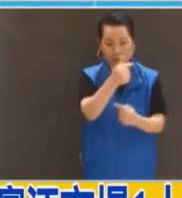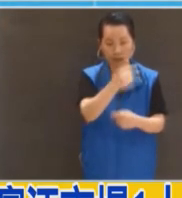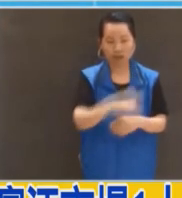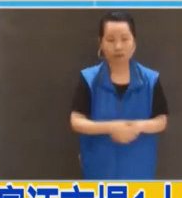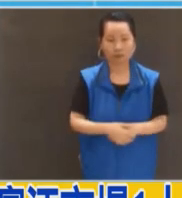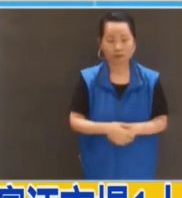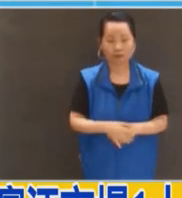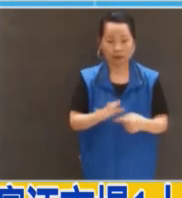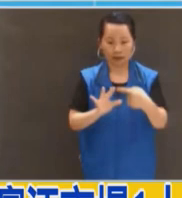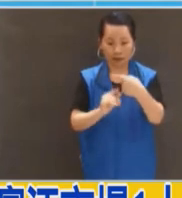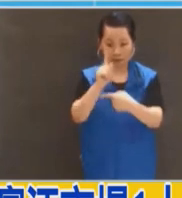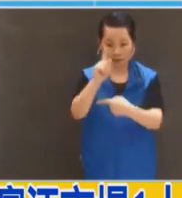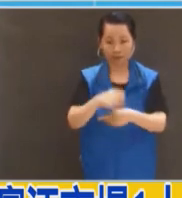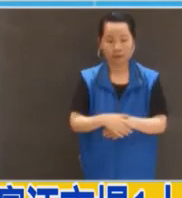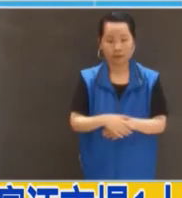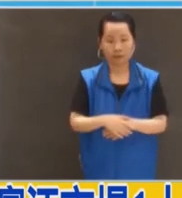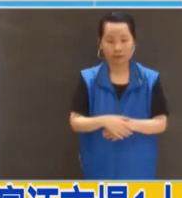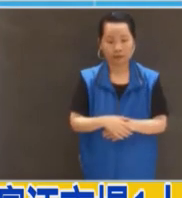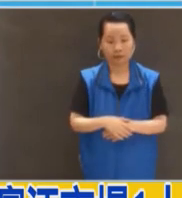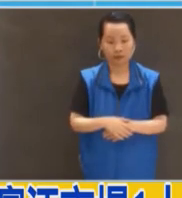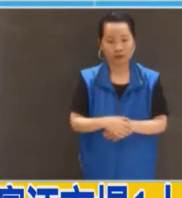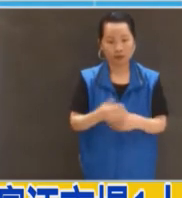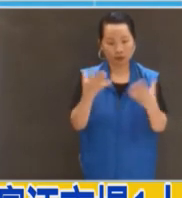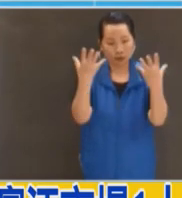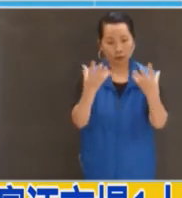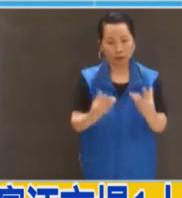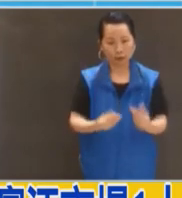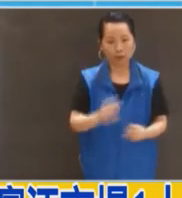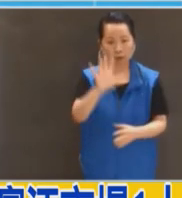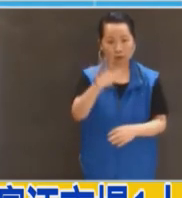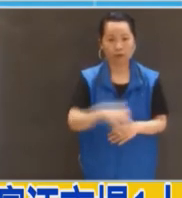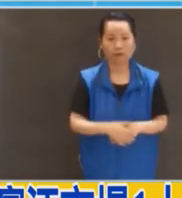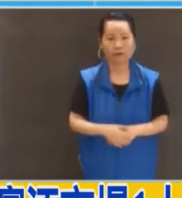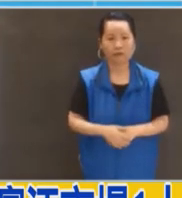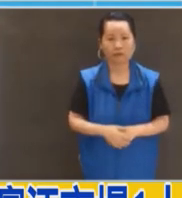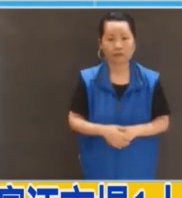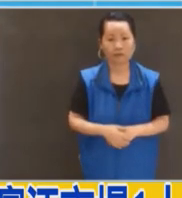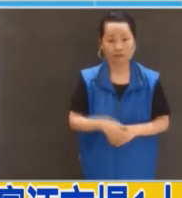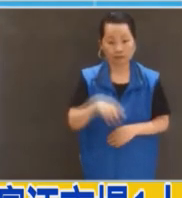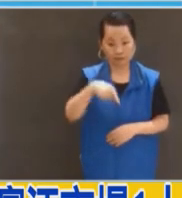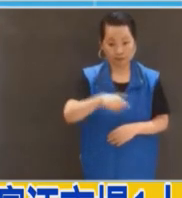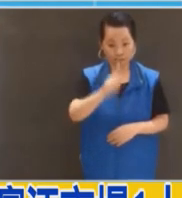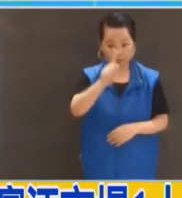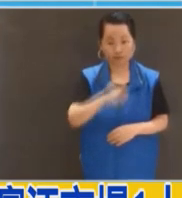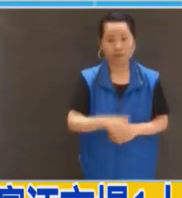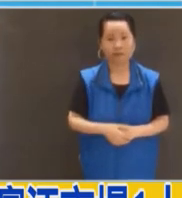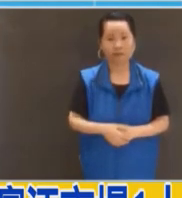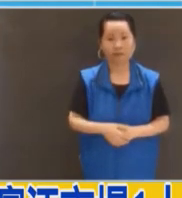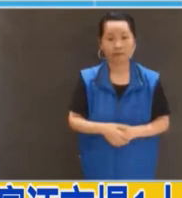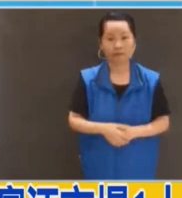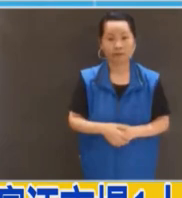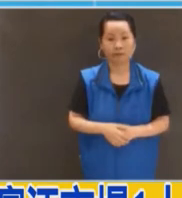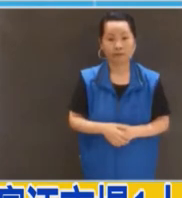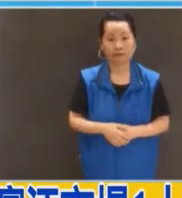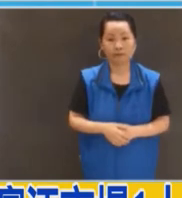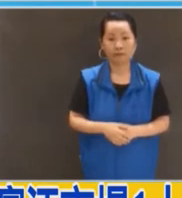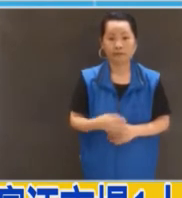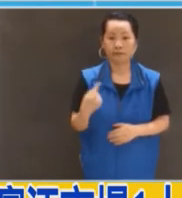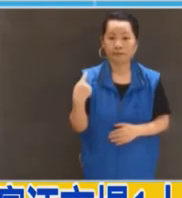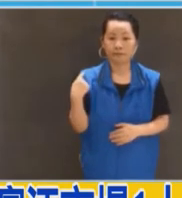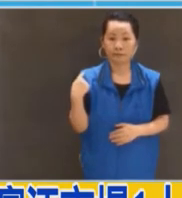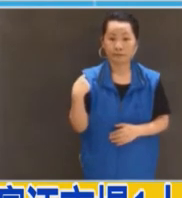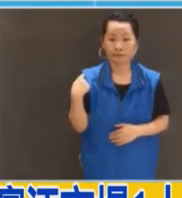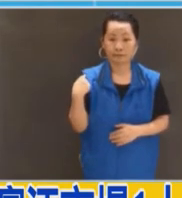率是1，越来越往下再走的趋势。我这里面特别谈一个数据啊，因为昨